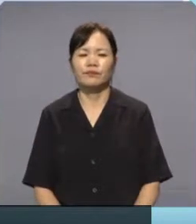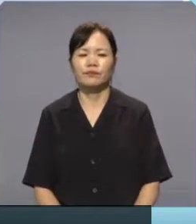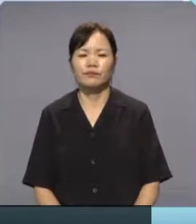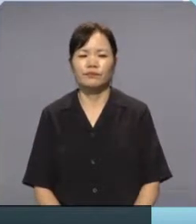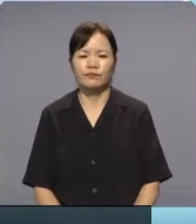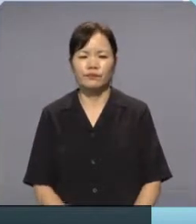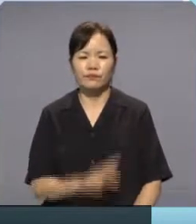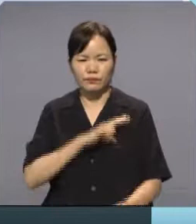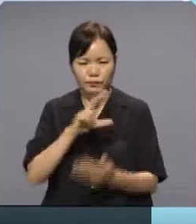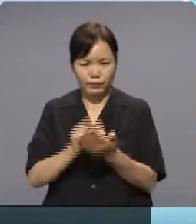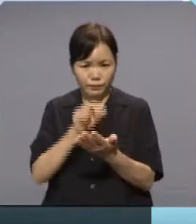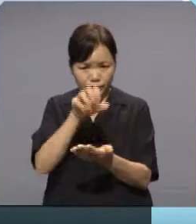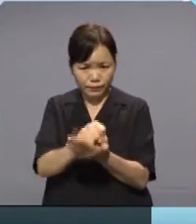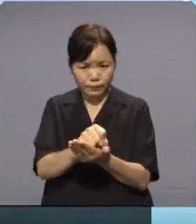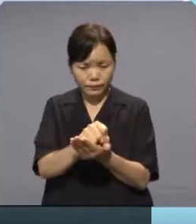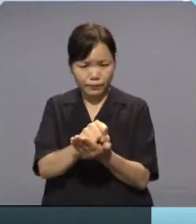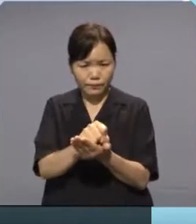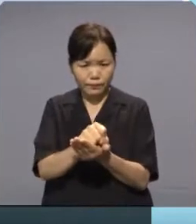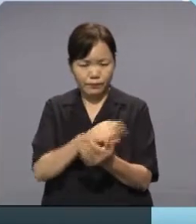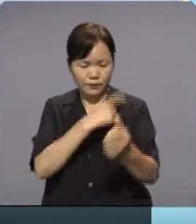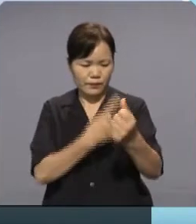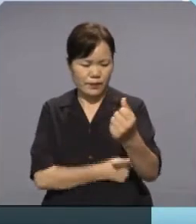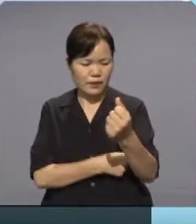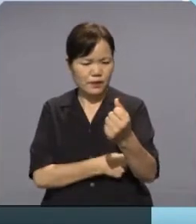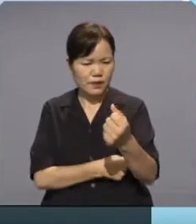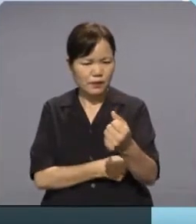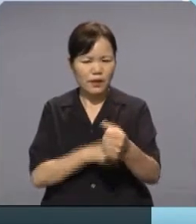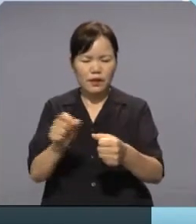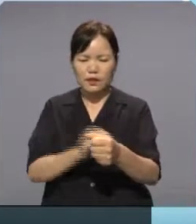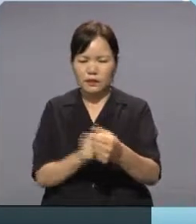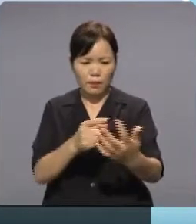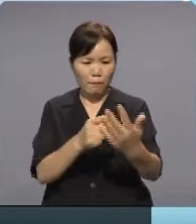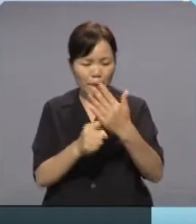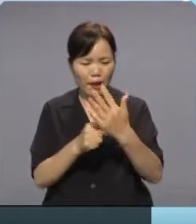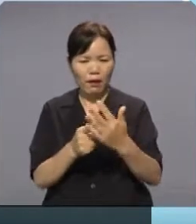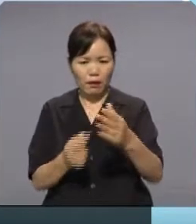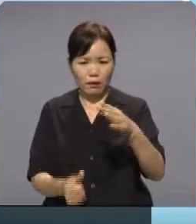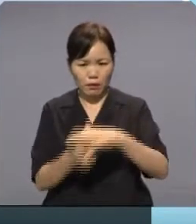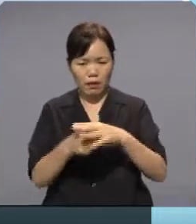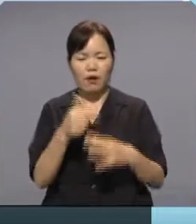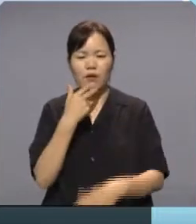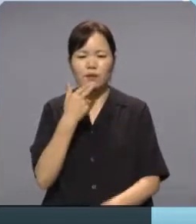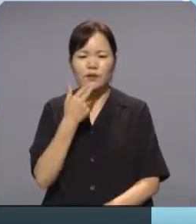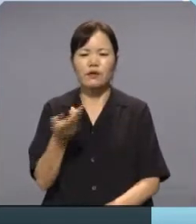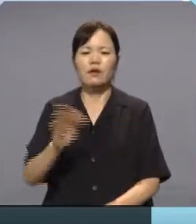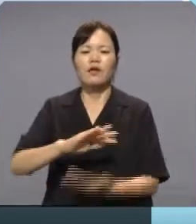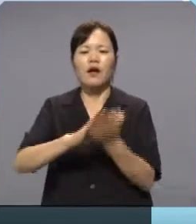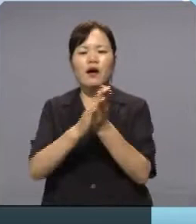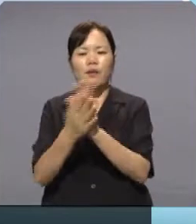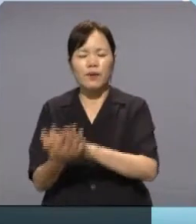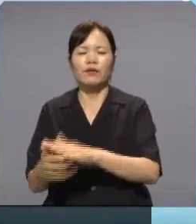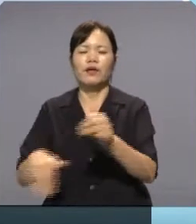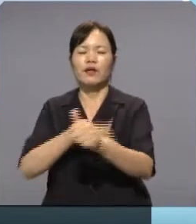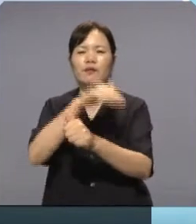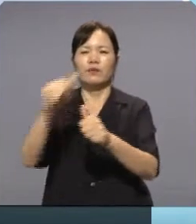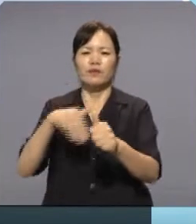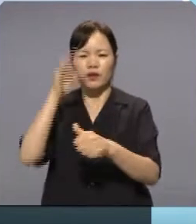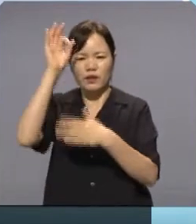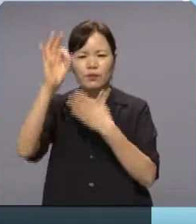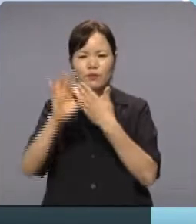의제 선점 능력, 이슈 선점 능력이 별로 보이진 않습니다. 예. 하지만, 변화라고 하는 어떤 시대의 흐름에